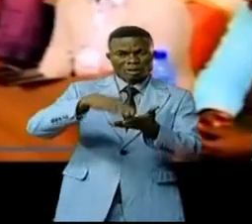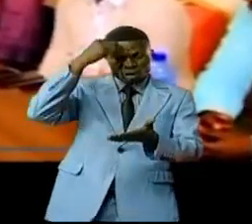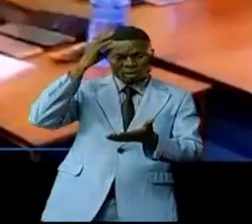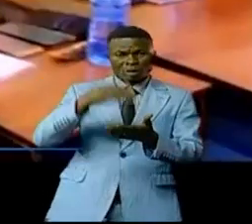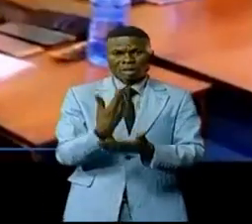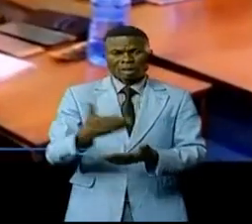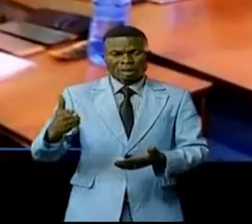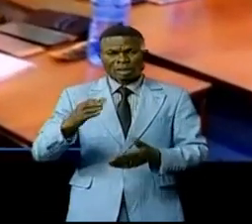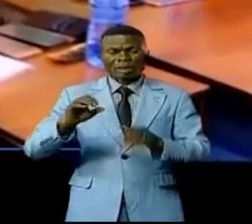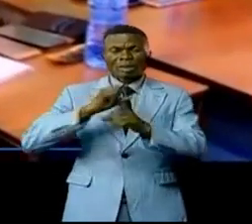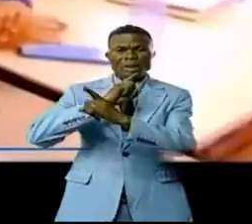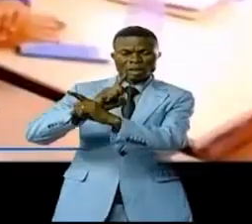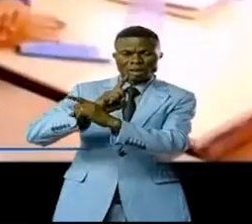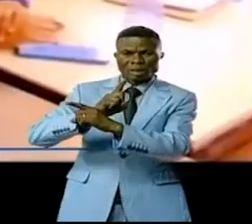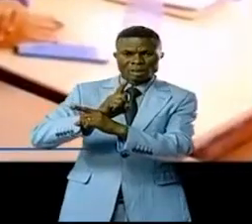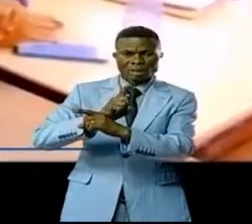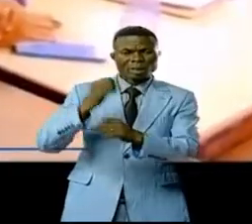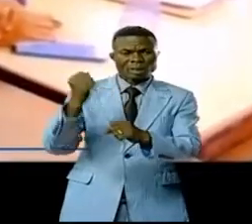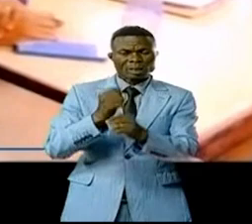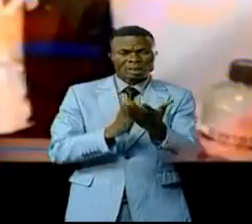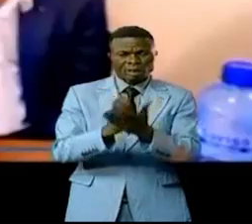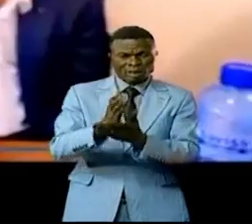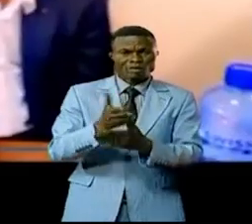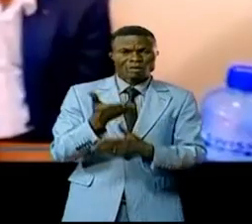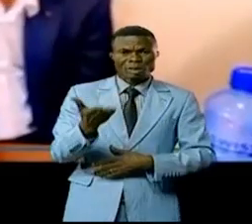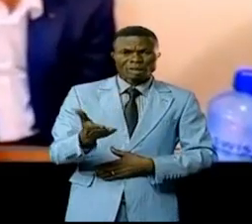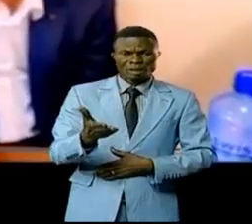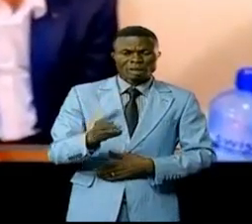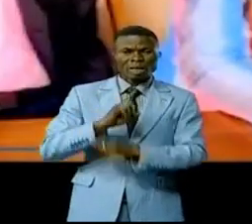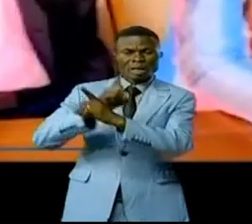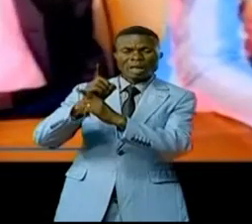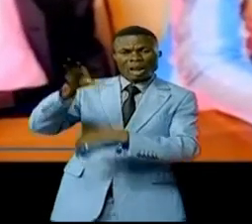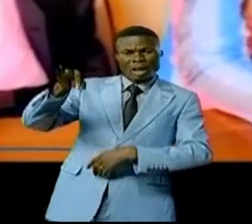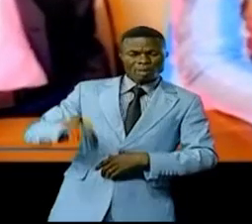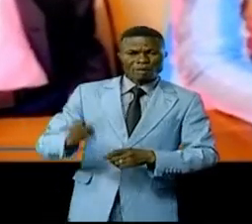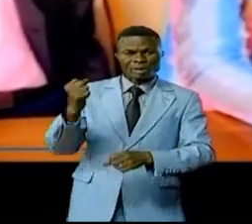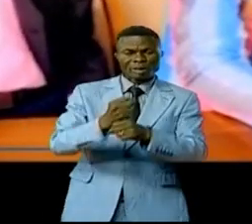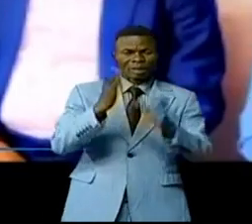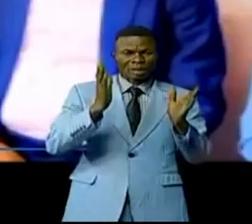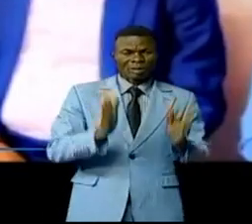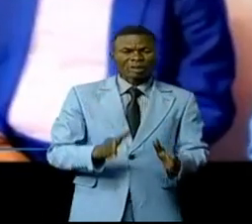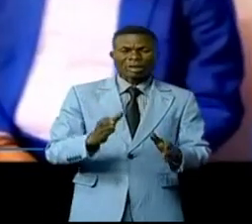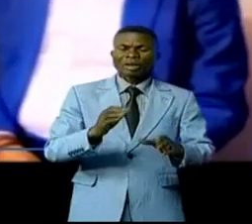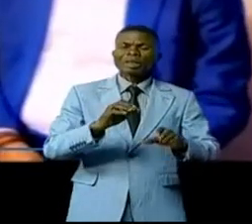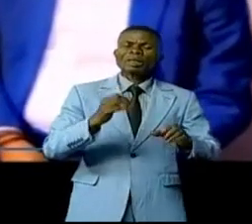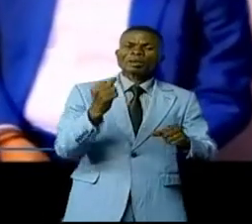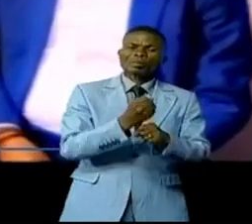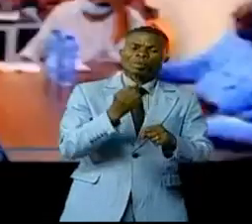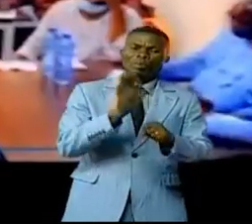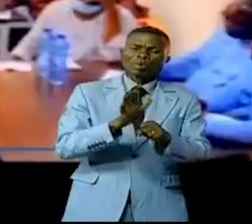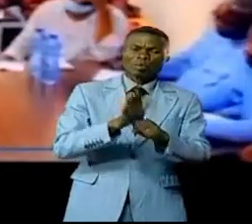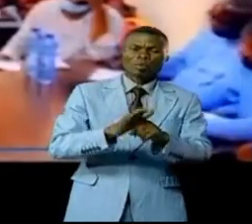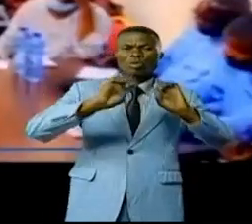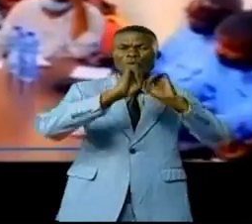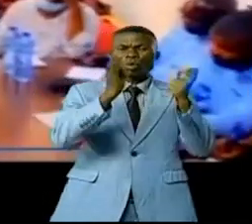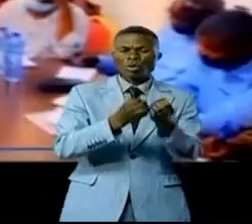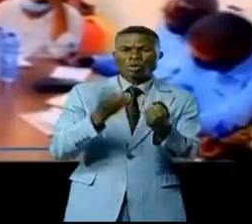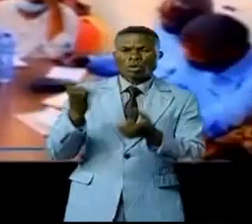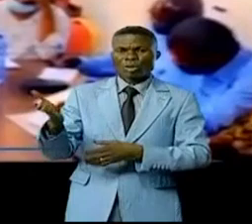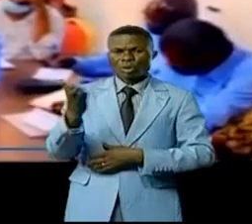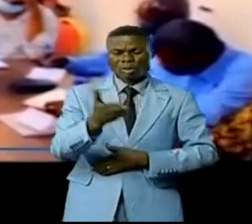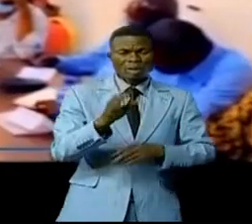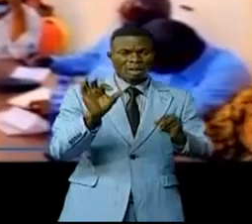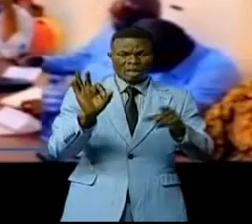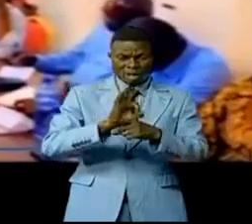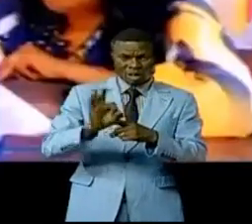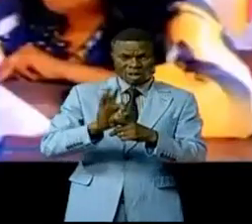notions syndicales pour mieux exercer leur profession en défendant les intérêts des travailleurs ou agents dans les différentes entreprises. Ces assises étaient